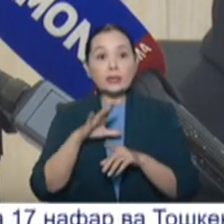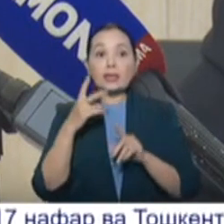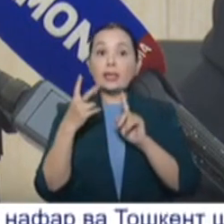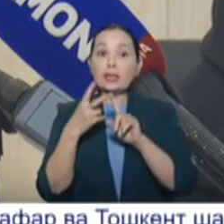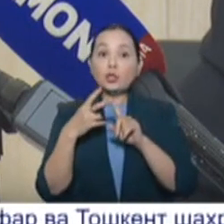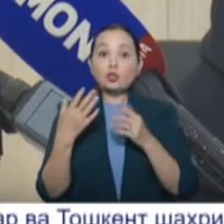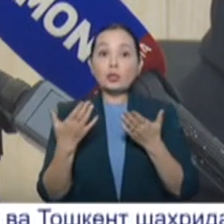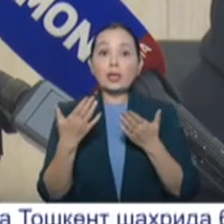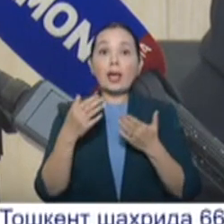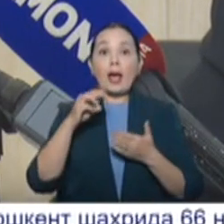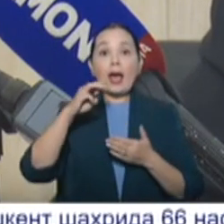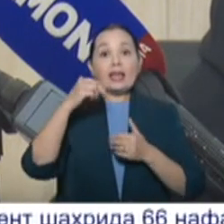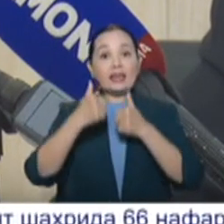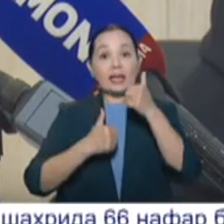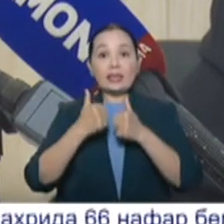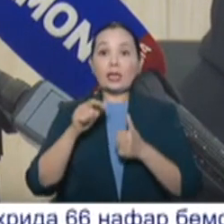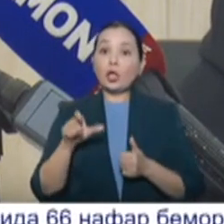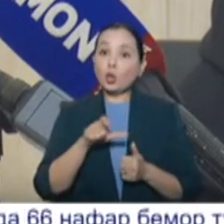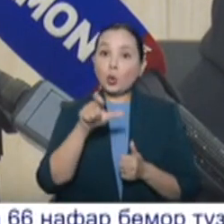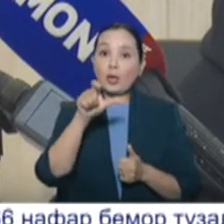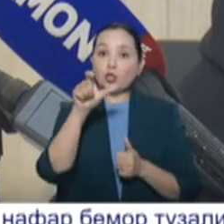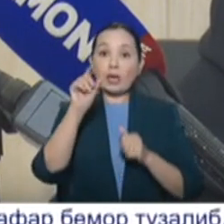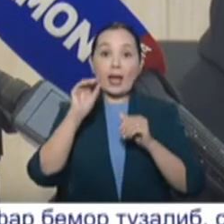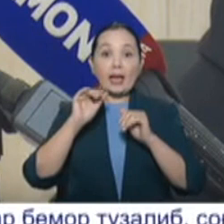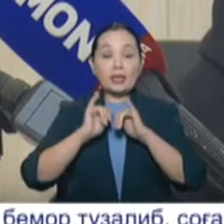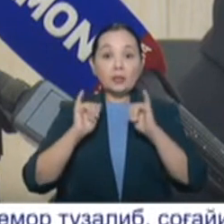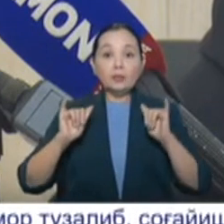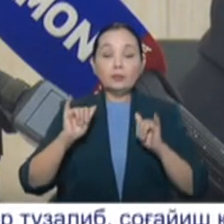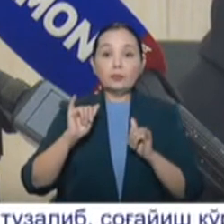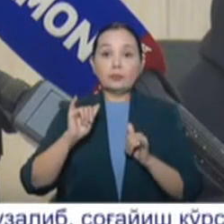Ikkinchisi, tenderlarda yo'nalishlarni shakllantirishda